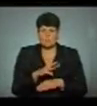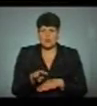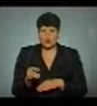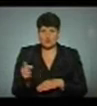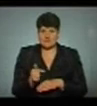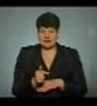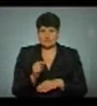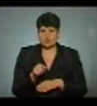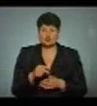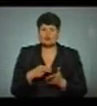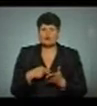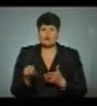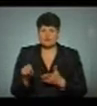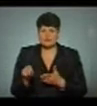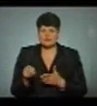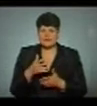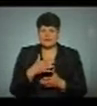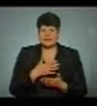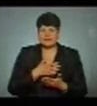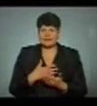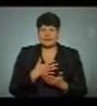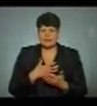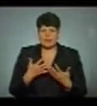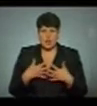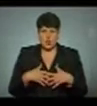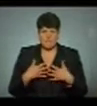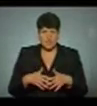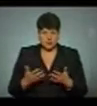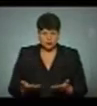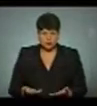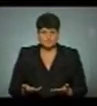для того, щоб закупити і дихальну апаратуру, і відповідно